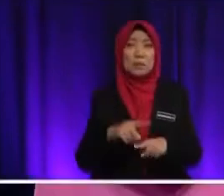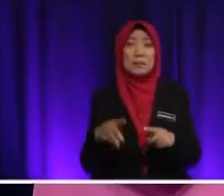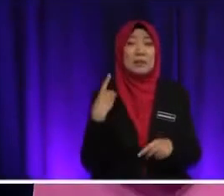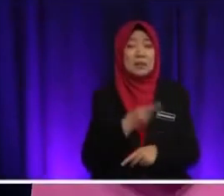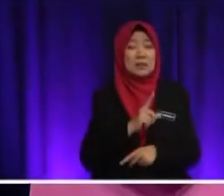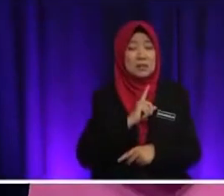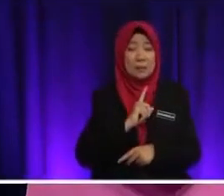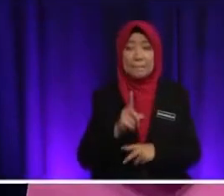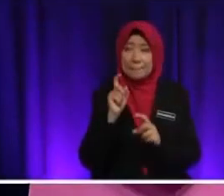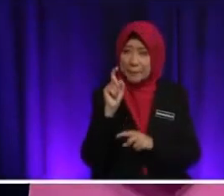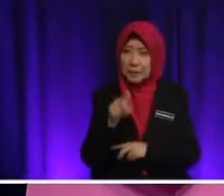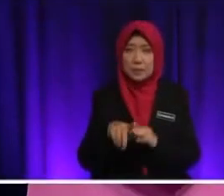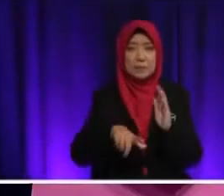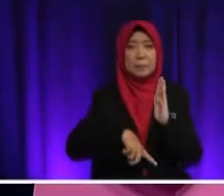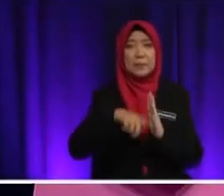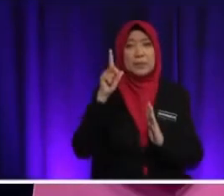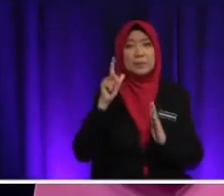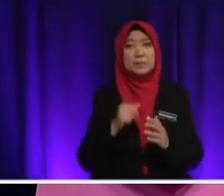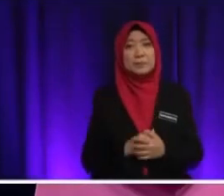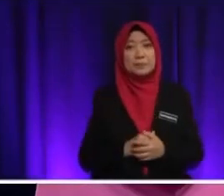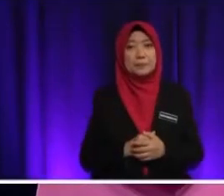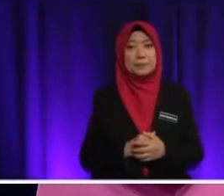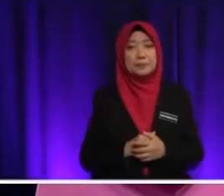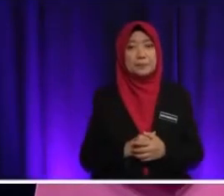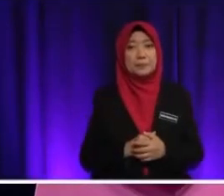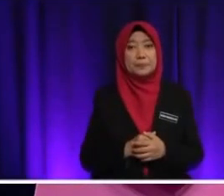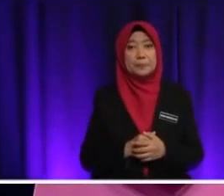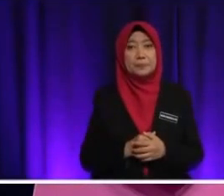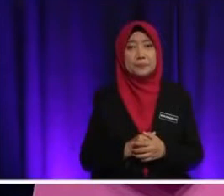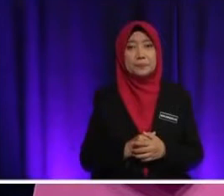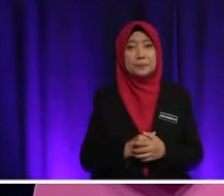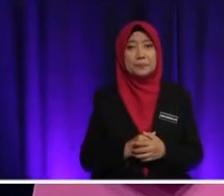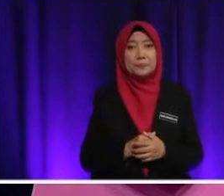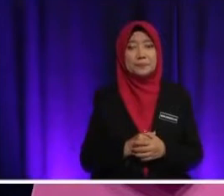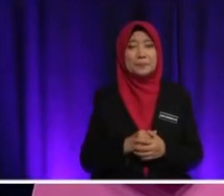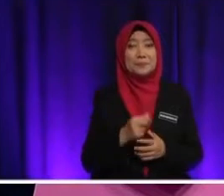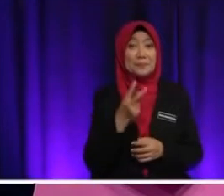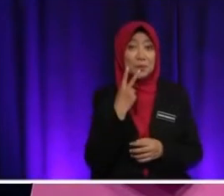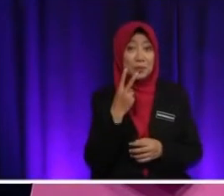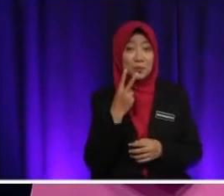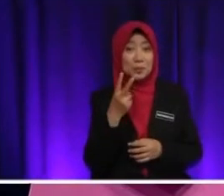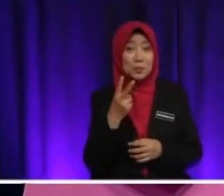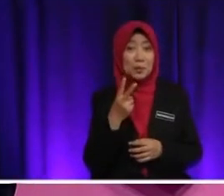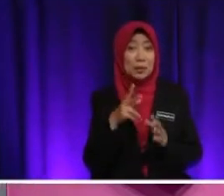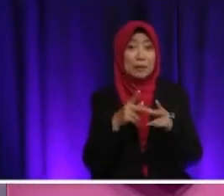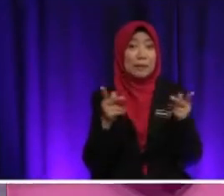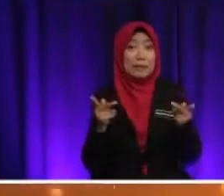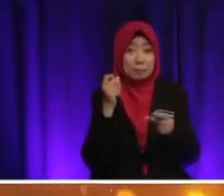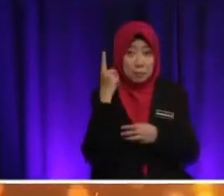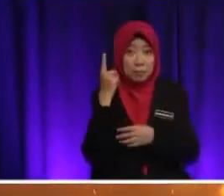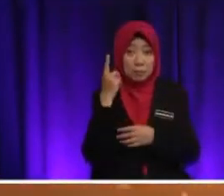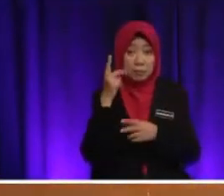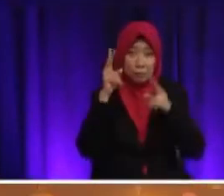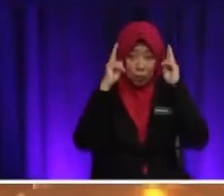oleh Islam. Betul. Ya. Oh, yang ketiga. Okey. Nampak sebelum tu nampaknya dapat senyap saja. Tolong angkat sekejap. Faham ke tidak ni apa yang dicakap oleh Ustaz